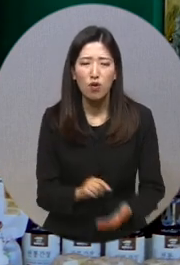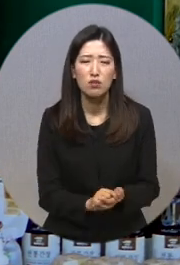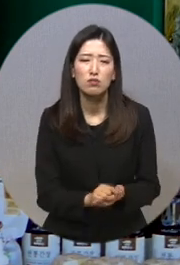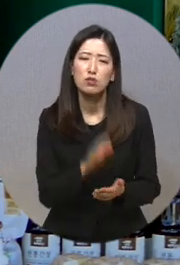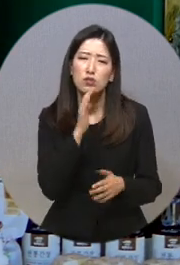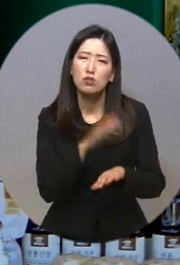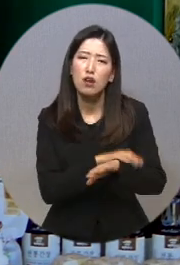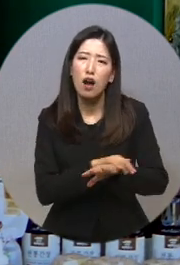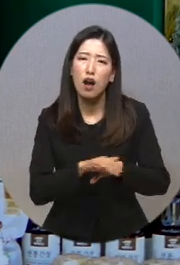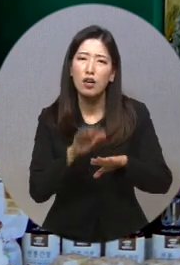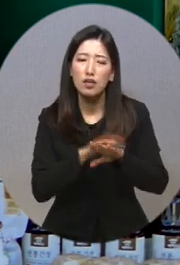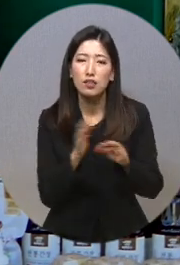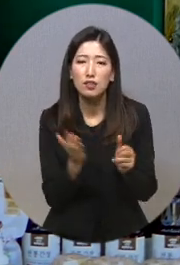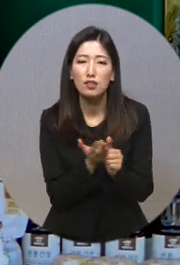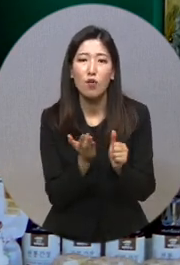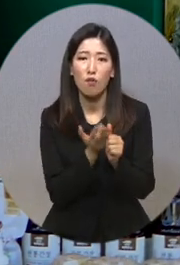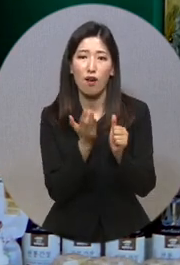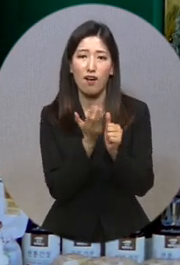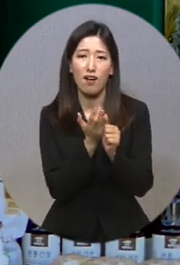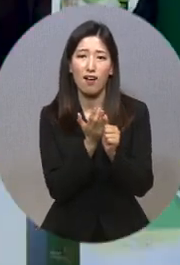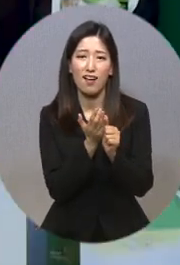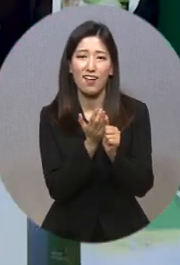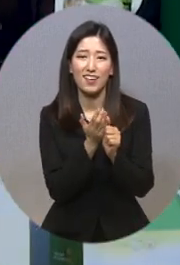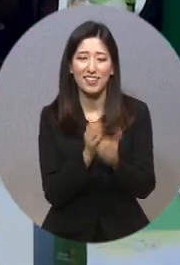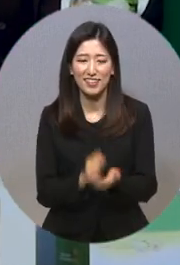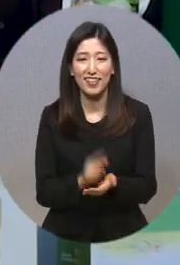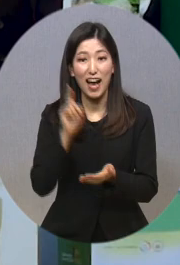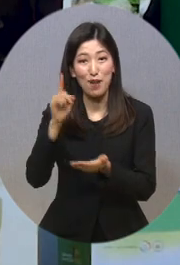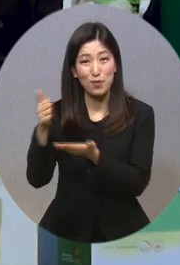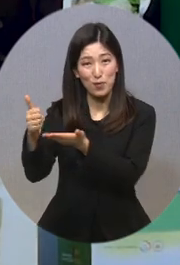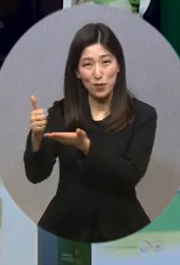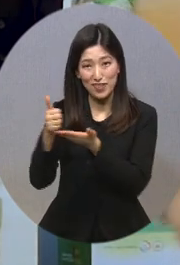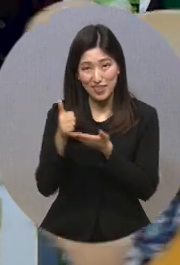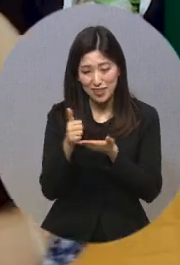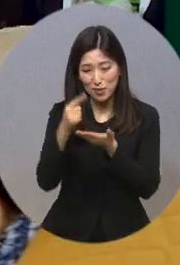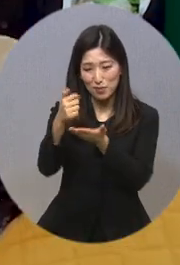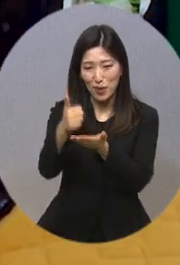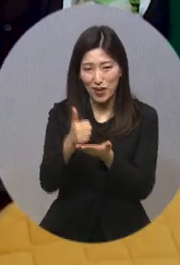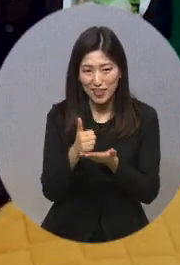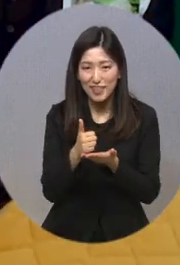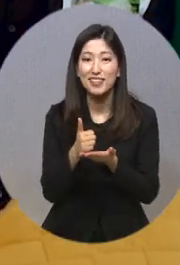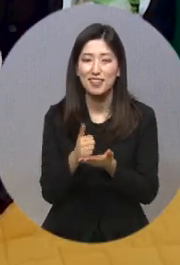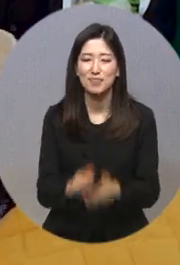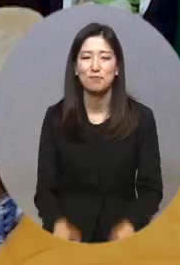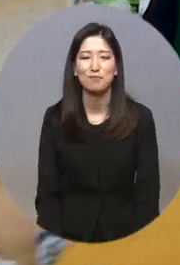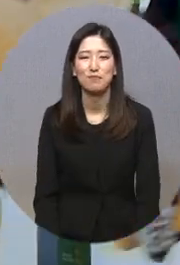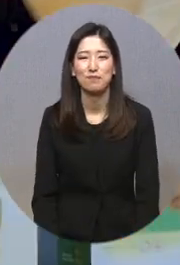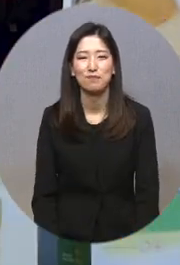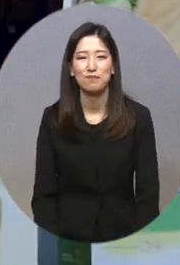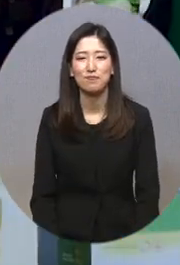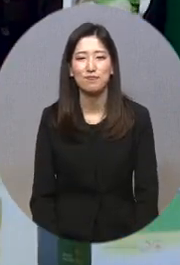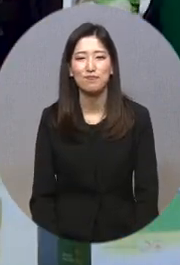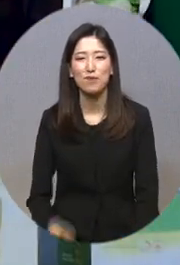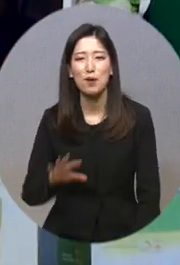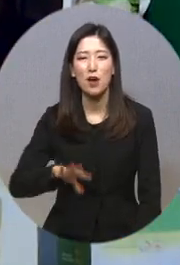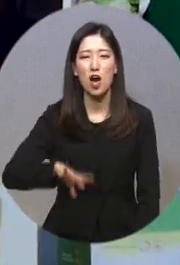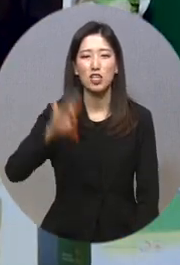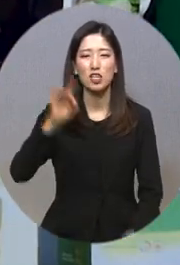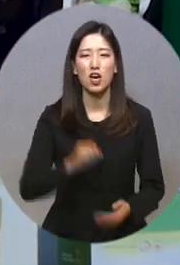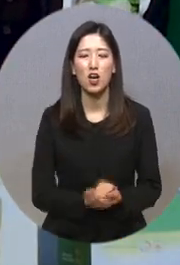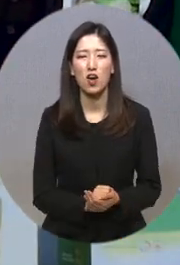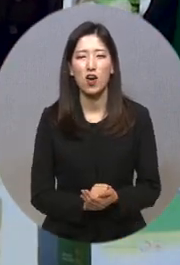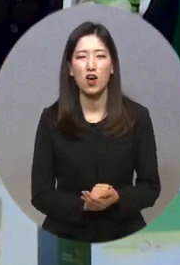사랑으로 이 농산물을 만들어 내셨는지 한분 한분 모시고 저희가 소개 듣겠습니다. 자 먼저 대추